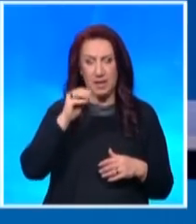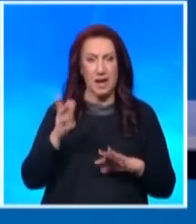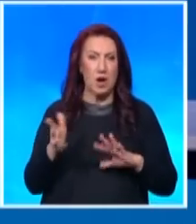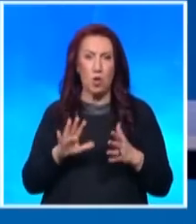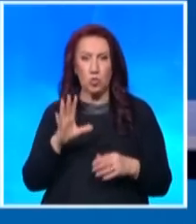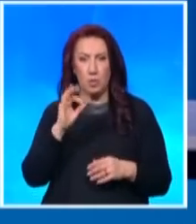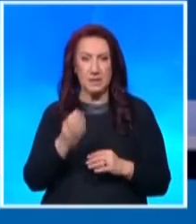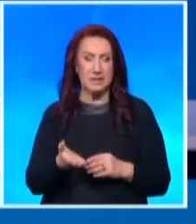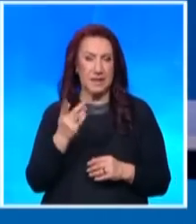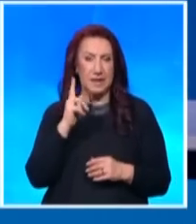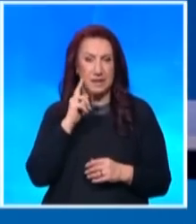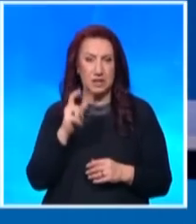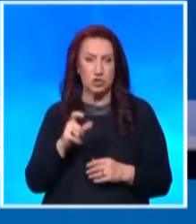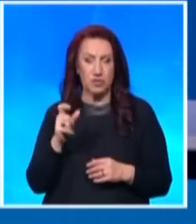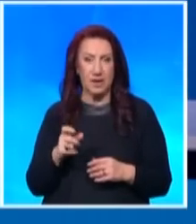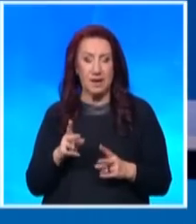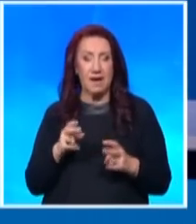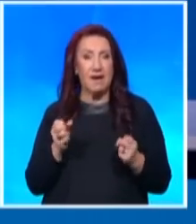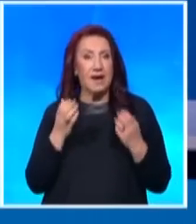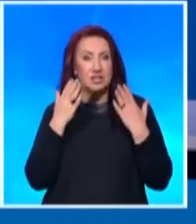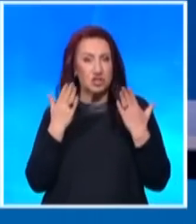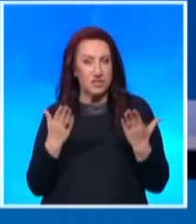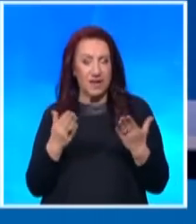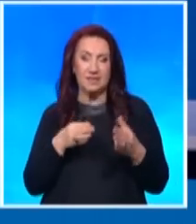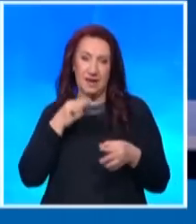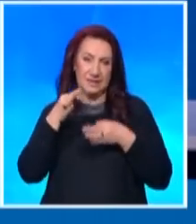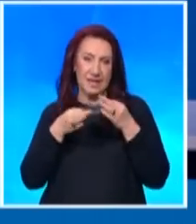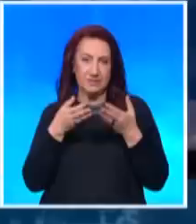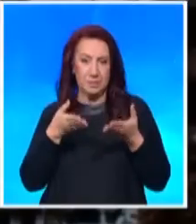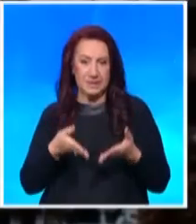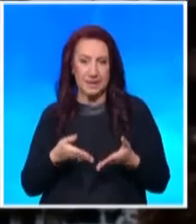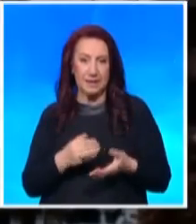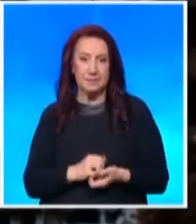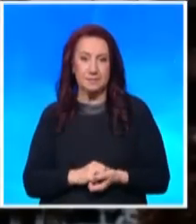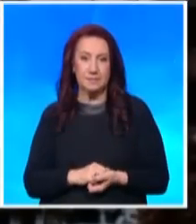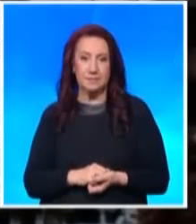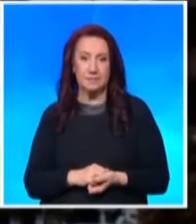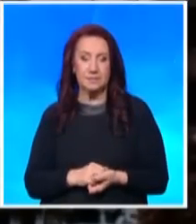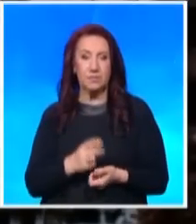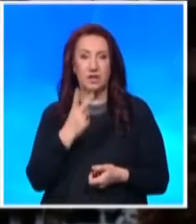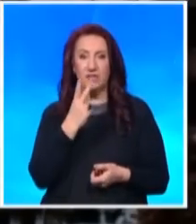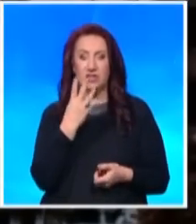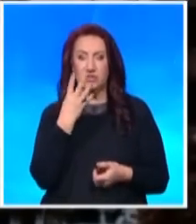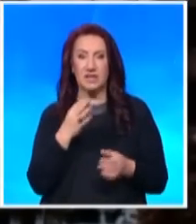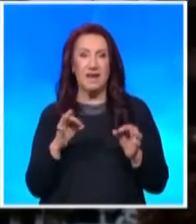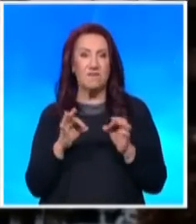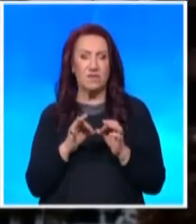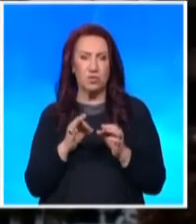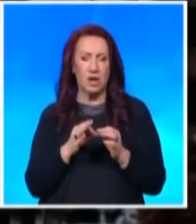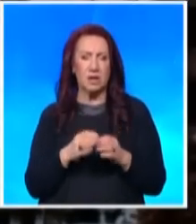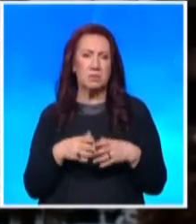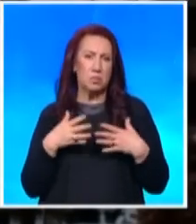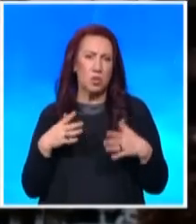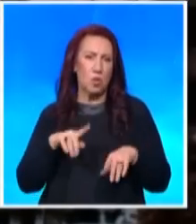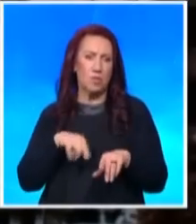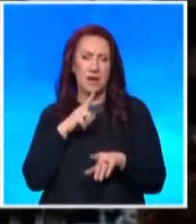000. Какъв е животът им у нас? Разказваме сега. На 24 февруари, след десетилетия мир на